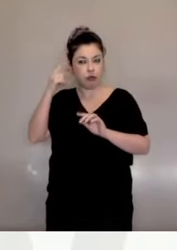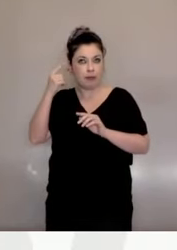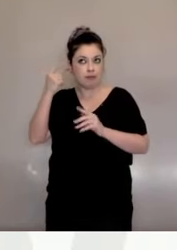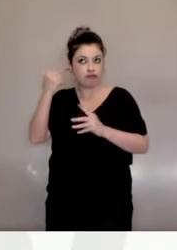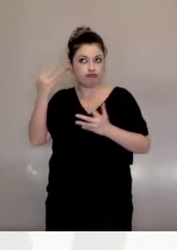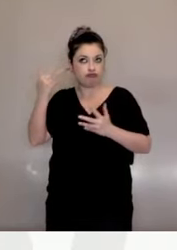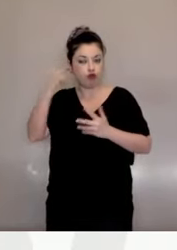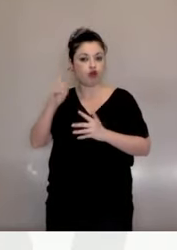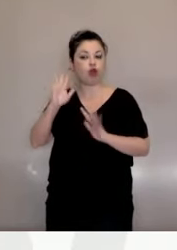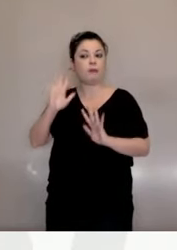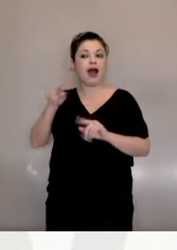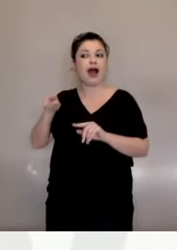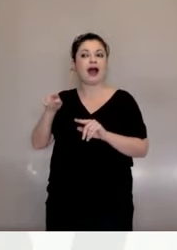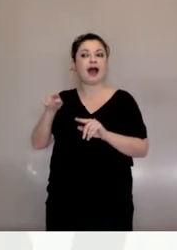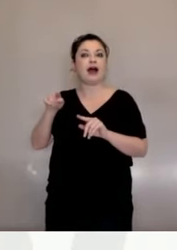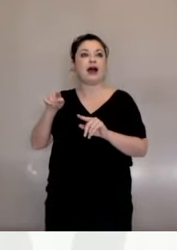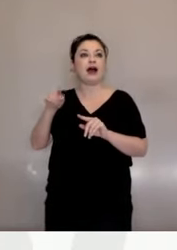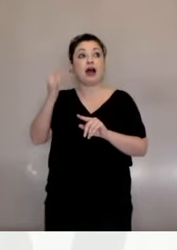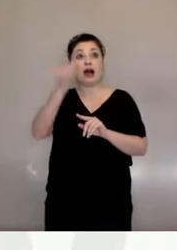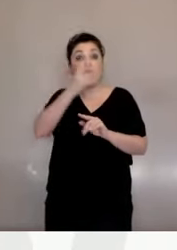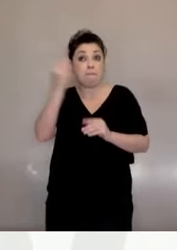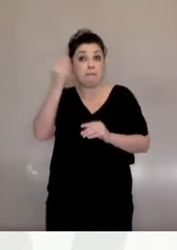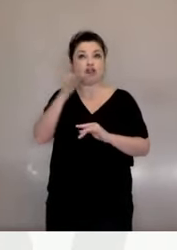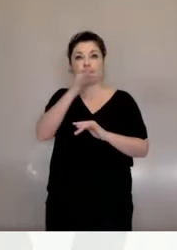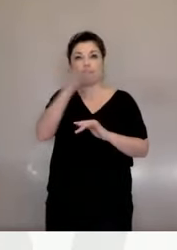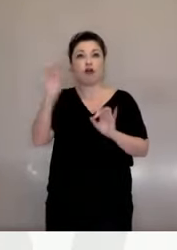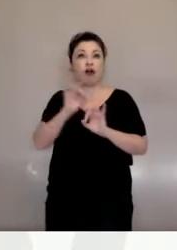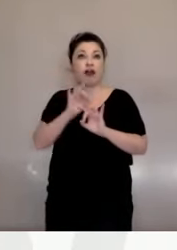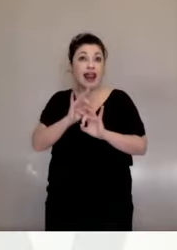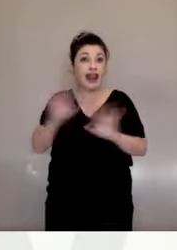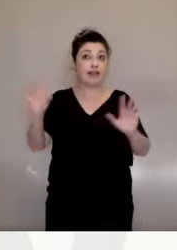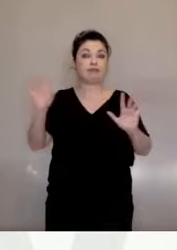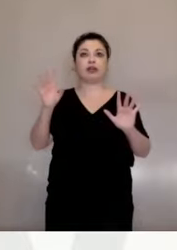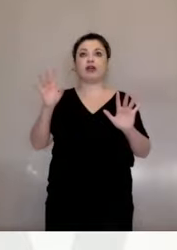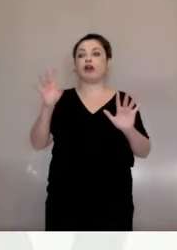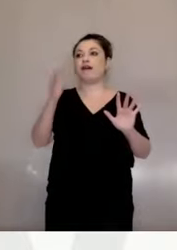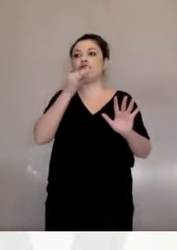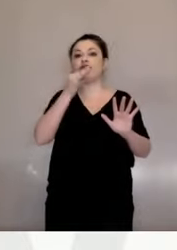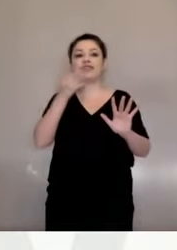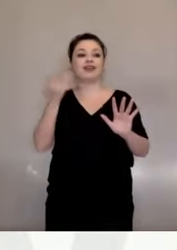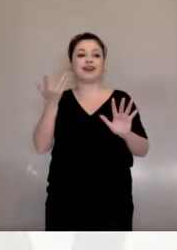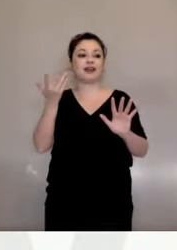libera, vuol dire una cosa che